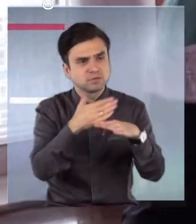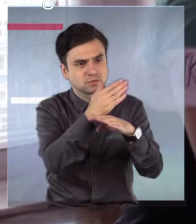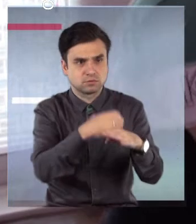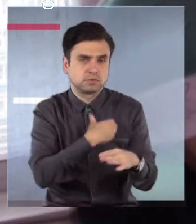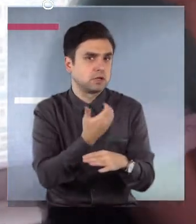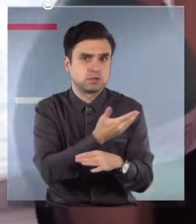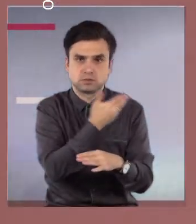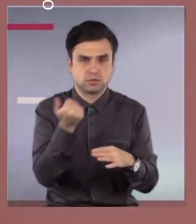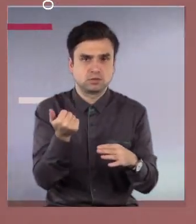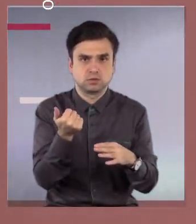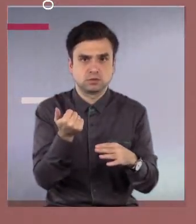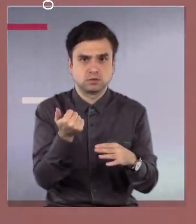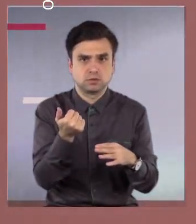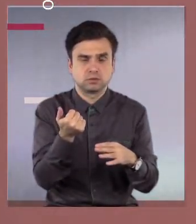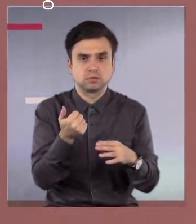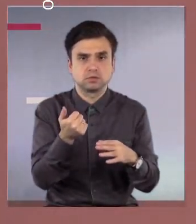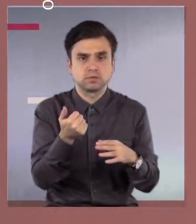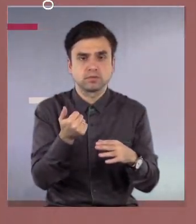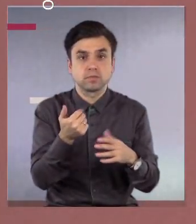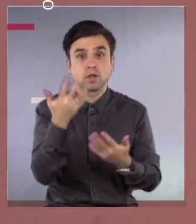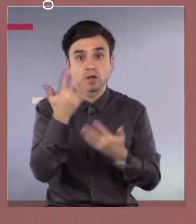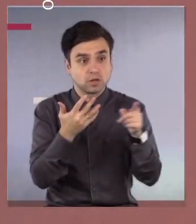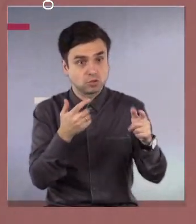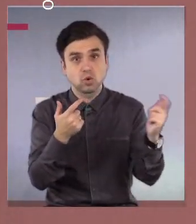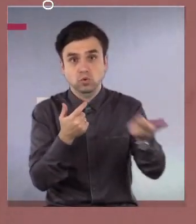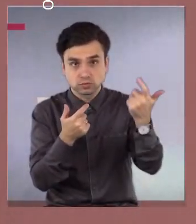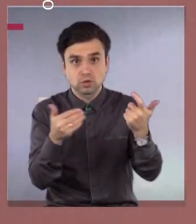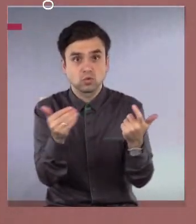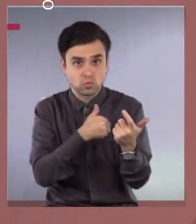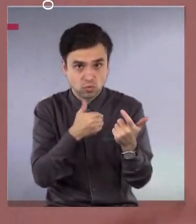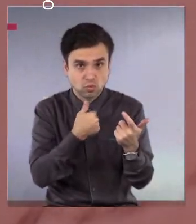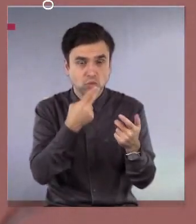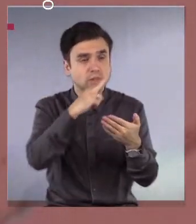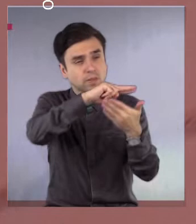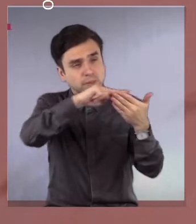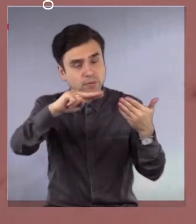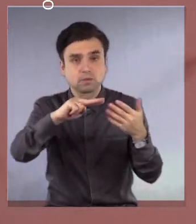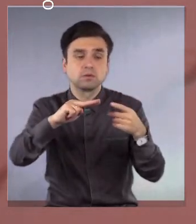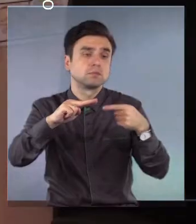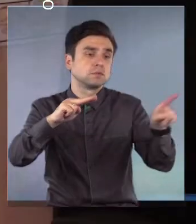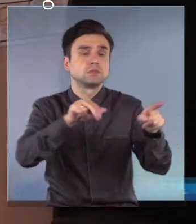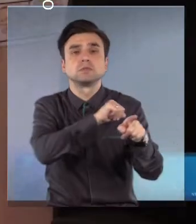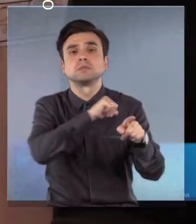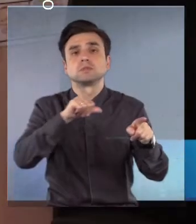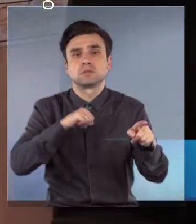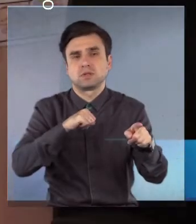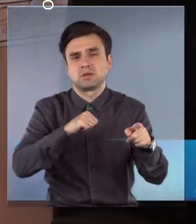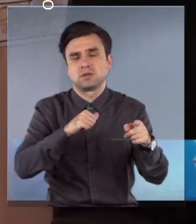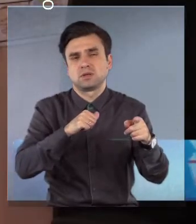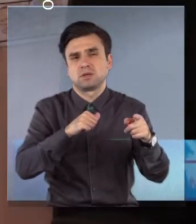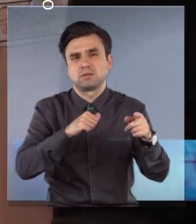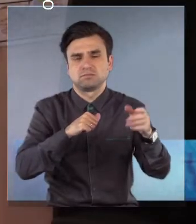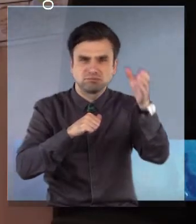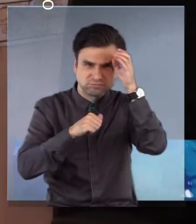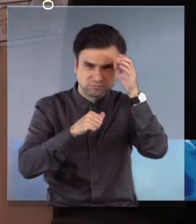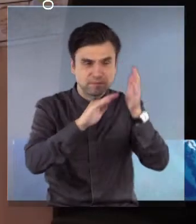на встановленні маячків, він має самостійно домовлятися зі спеціалістами. І це все за власний рахунок. У відповіді було